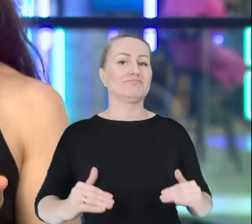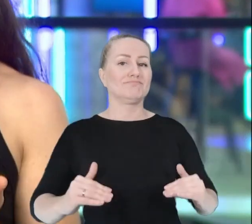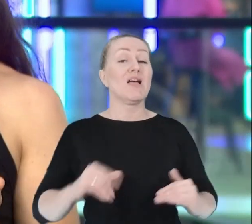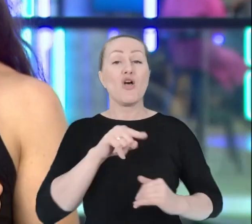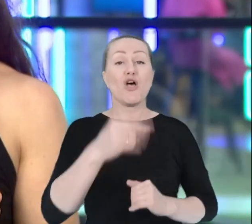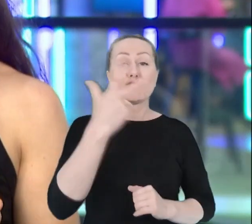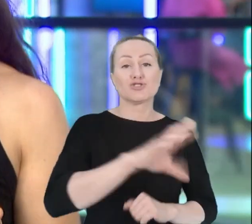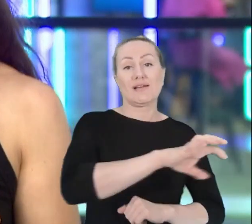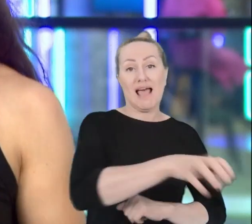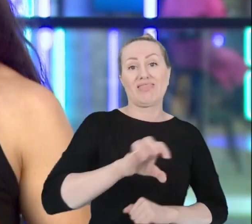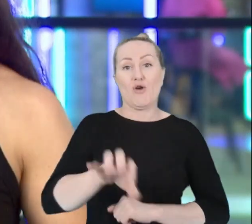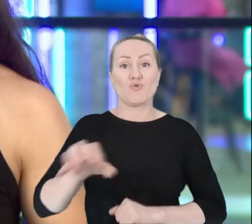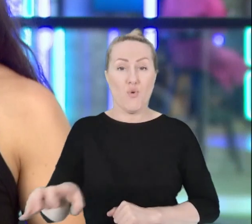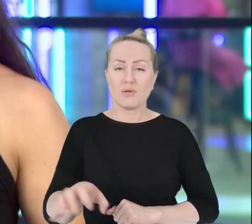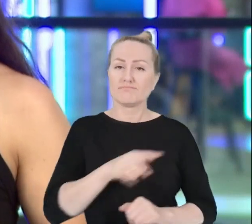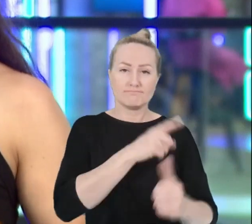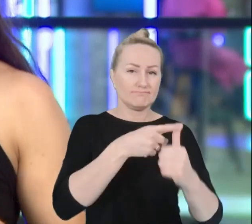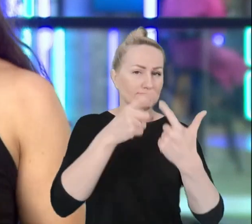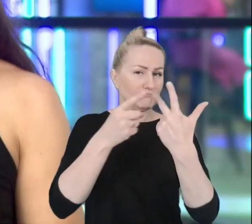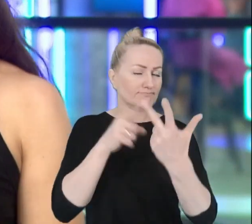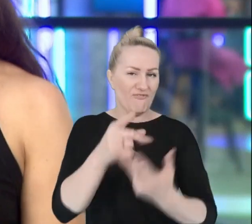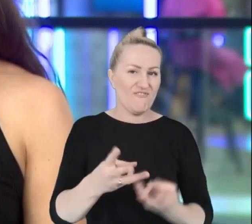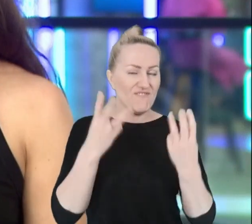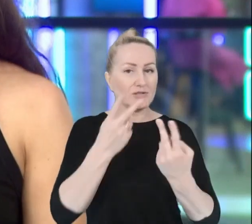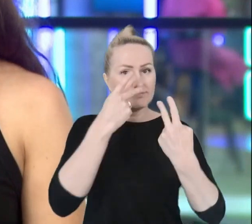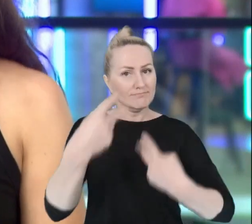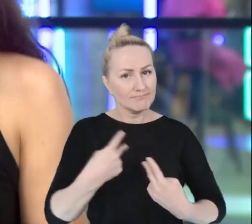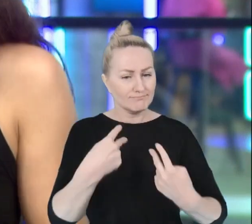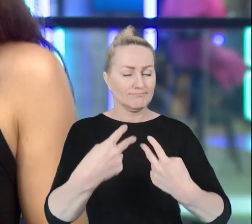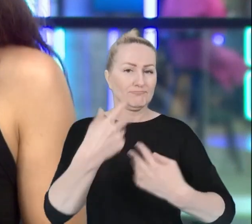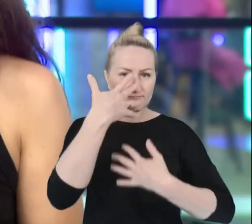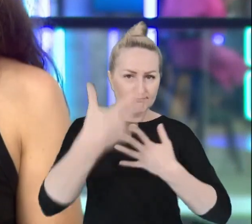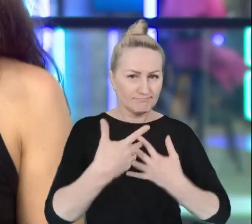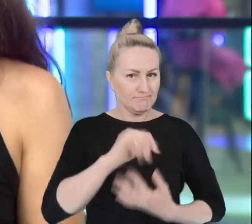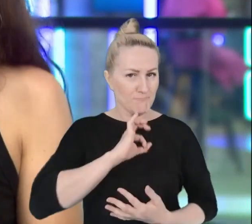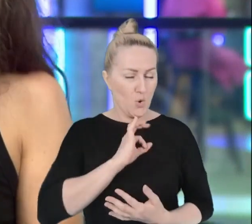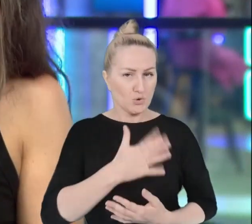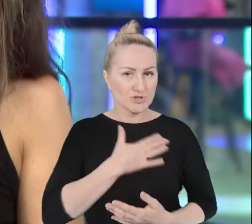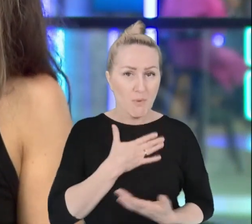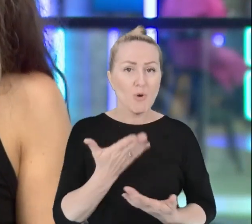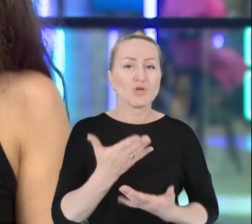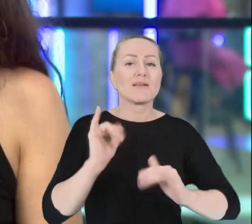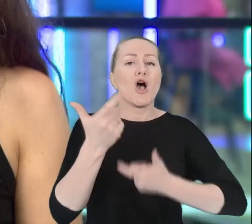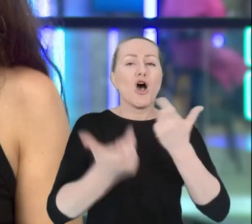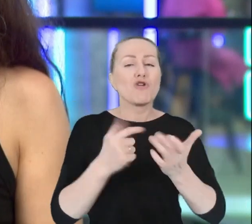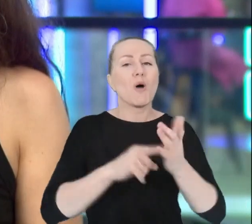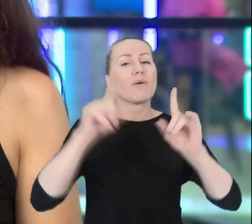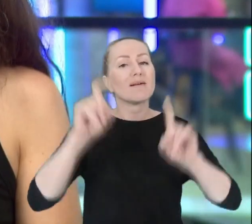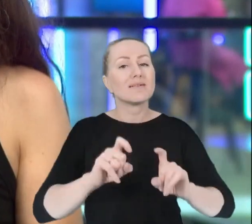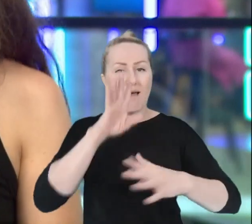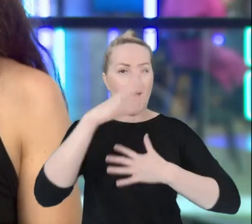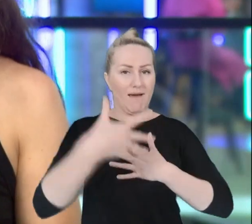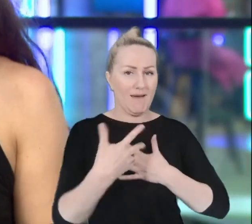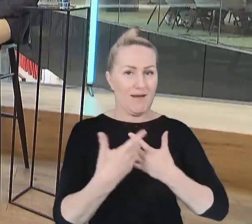warto zwrócić uwagę w swoim samopoczuciu, żeby w ogóle zacząć od jakiejś takiej autodiagnozy i zastanowić się,